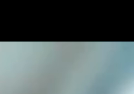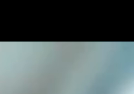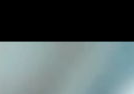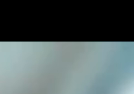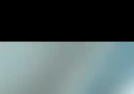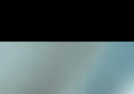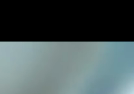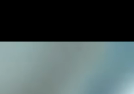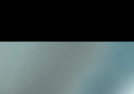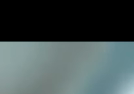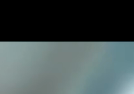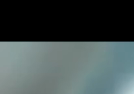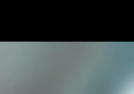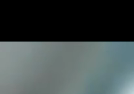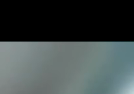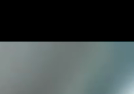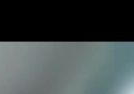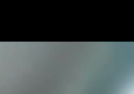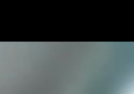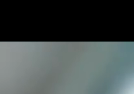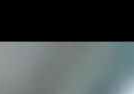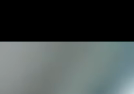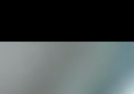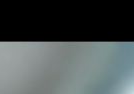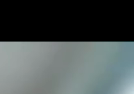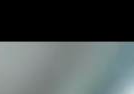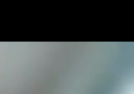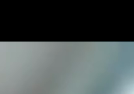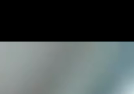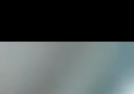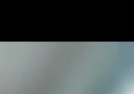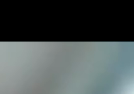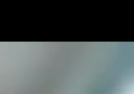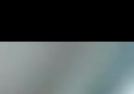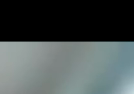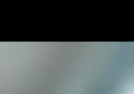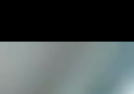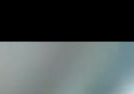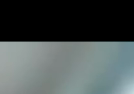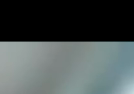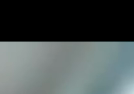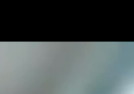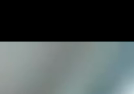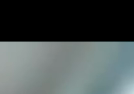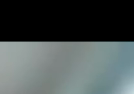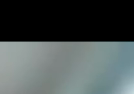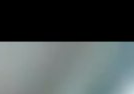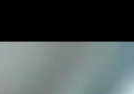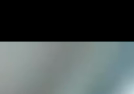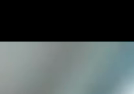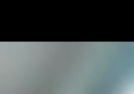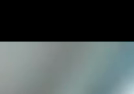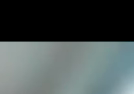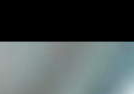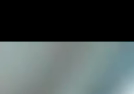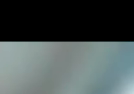på et sånt nivå. Skal vi huske på at da det jo særlig de tjenestene som de leverer, som de kaller også produserer og leverer. Så,